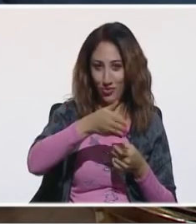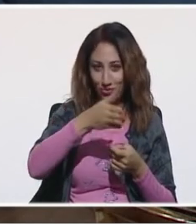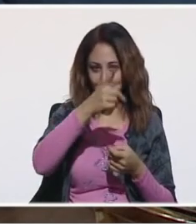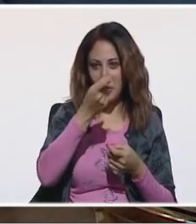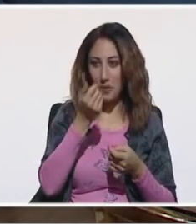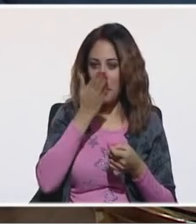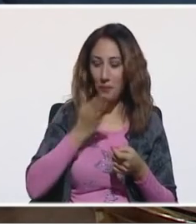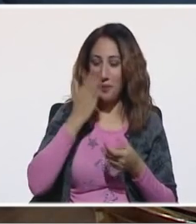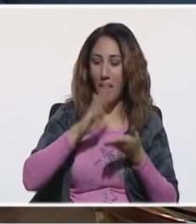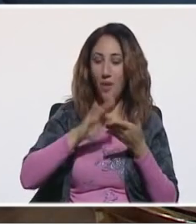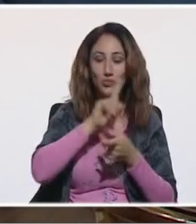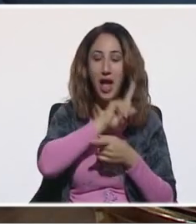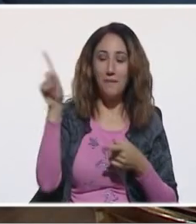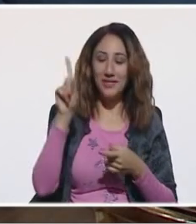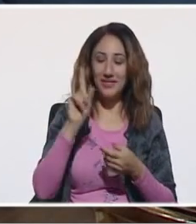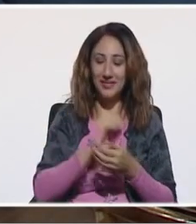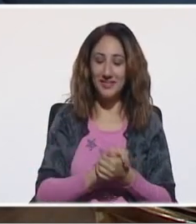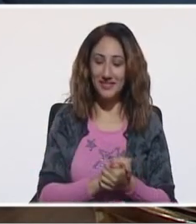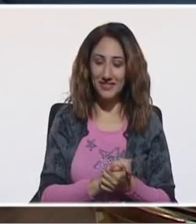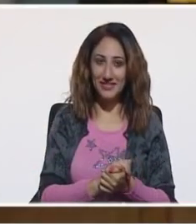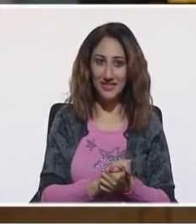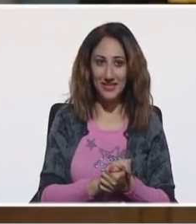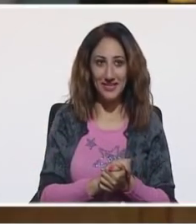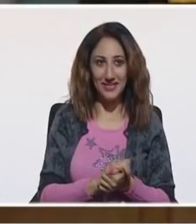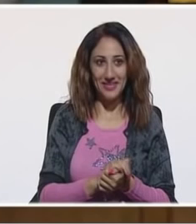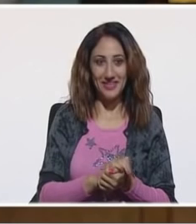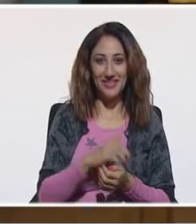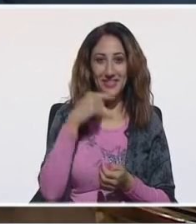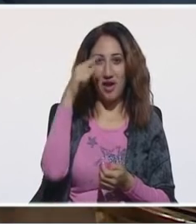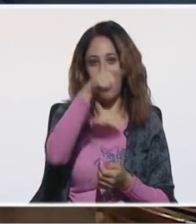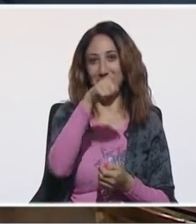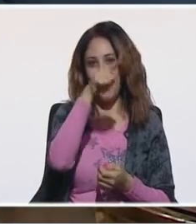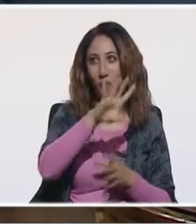ما يقعدش معاها فلوس ابدا يعني، ما بتحبهاش. انت كل حاجه رانيا.